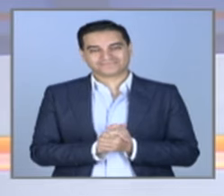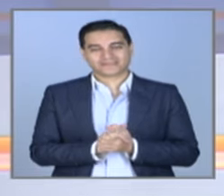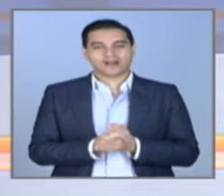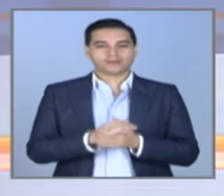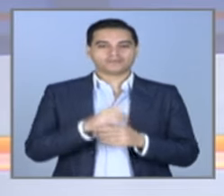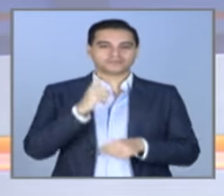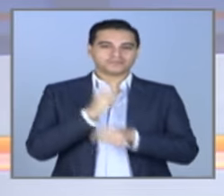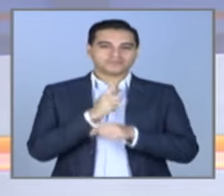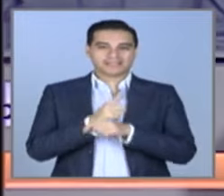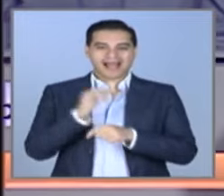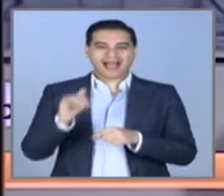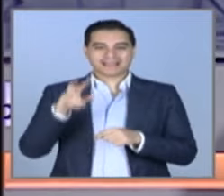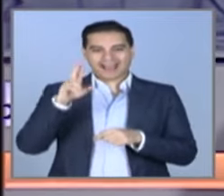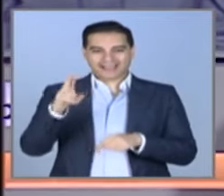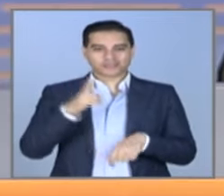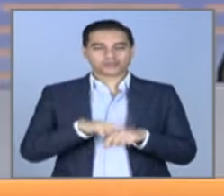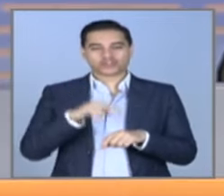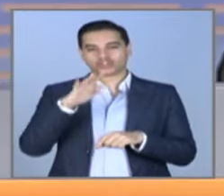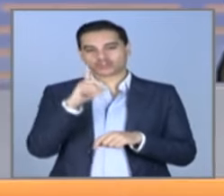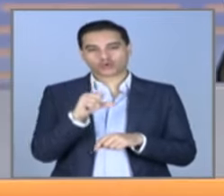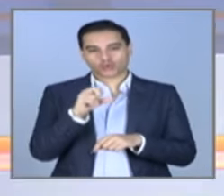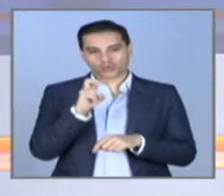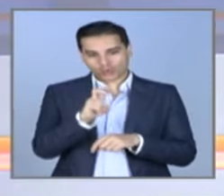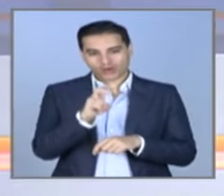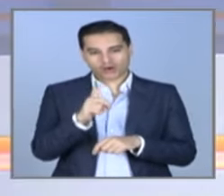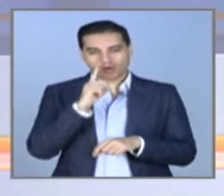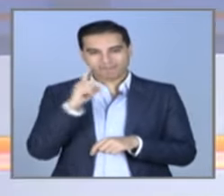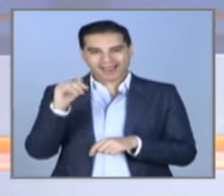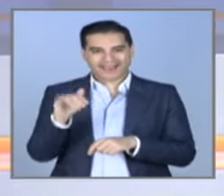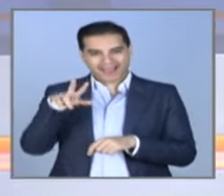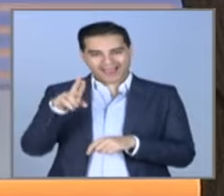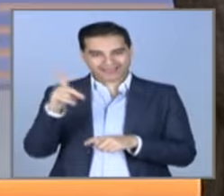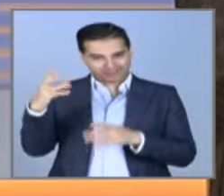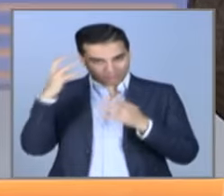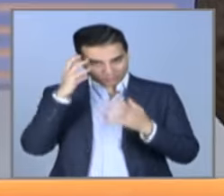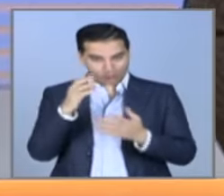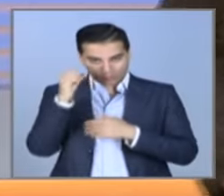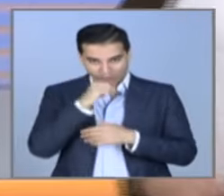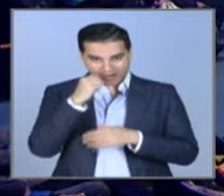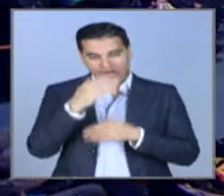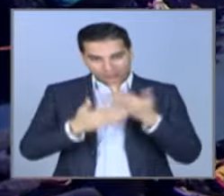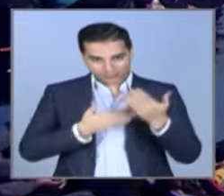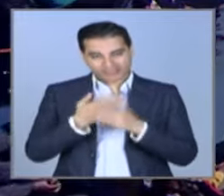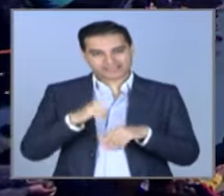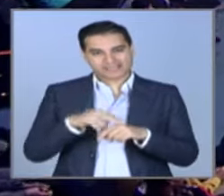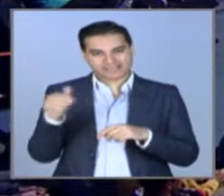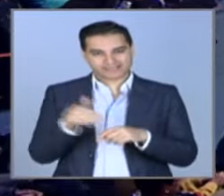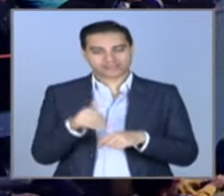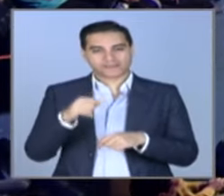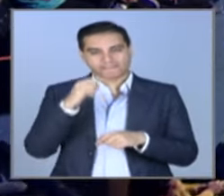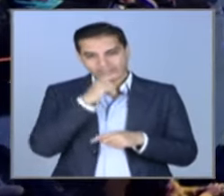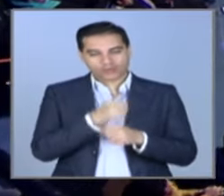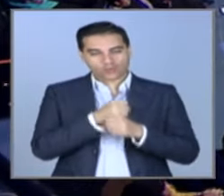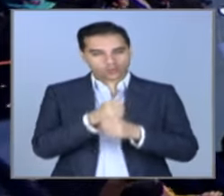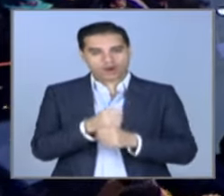مدام آيات وشروق، شروق ومدام آيات. مدام آيات هتروح تسمع أغنية وترجع لنا تاني. تفضل. تفضل يا